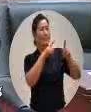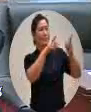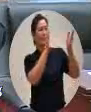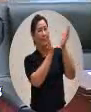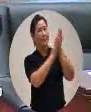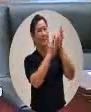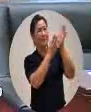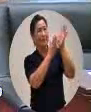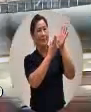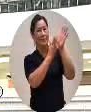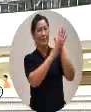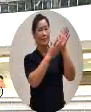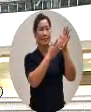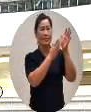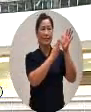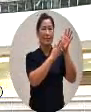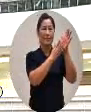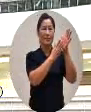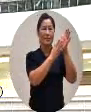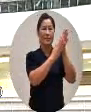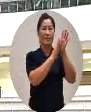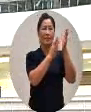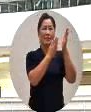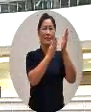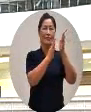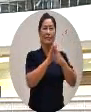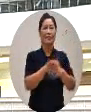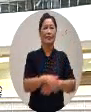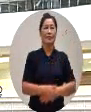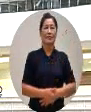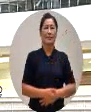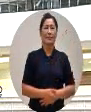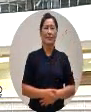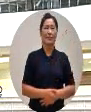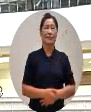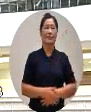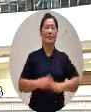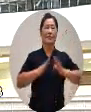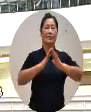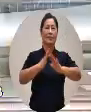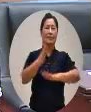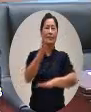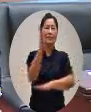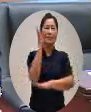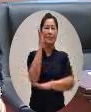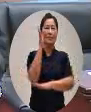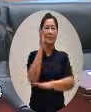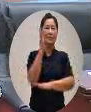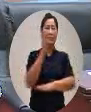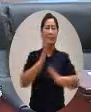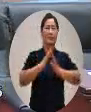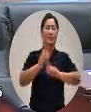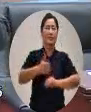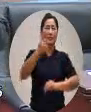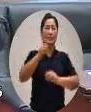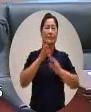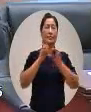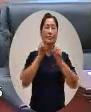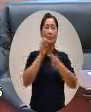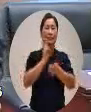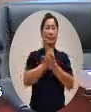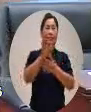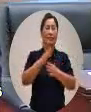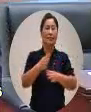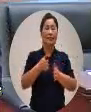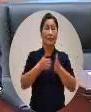提示桌上給他掌聲鼓勵一下市長報告一下這個晉雪禮、冬月店